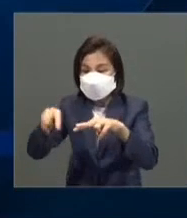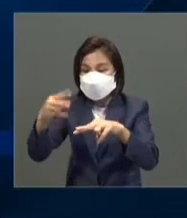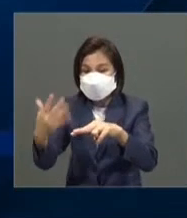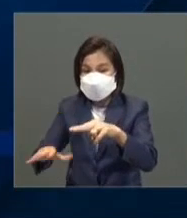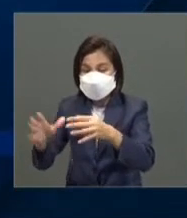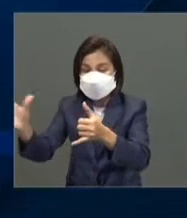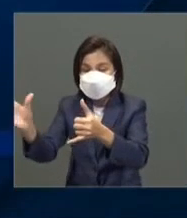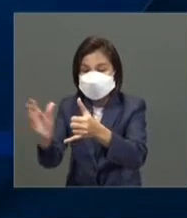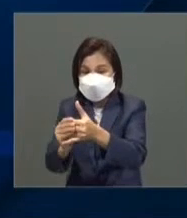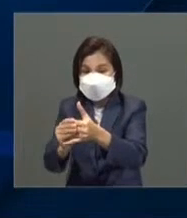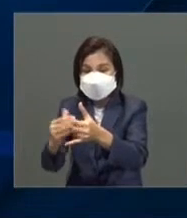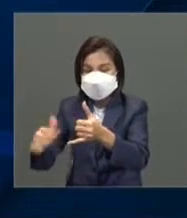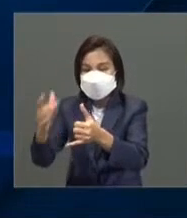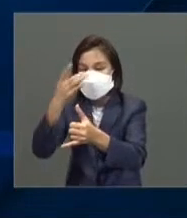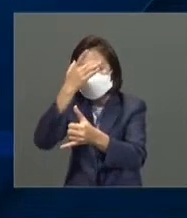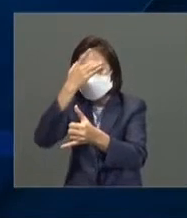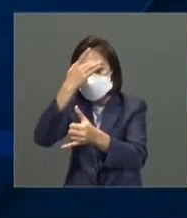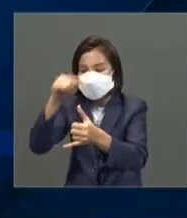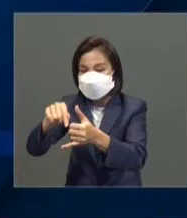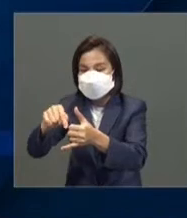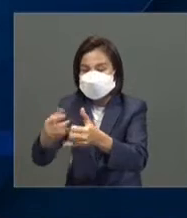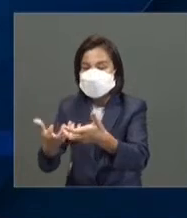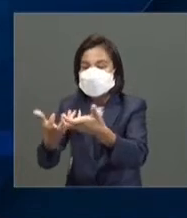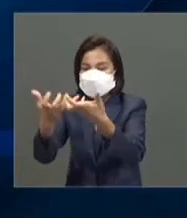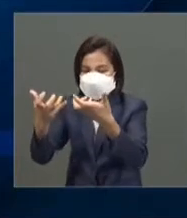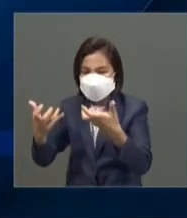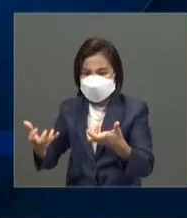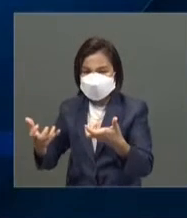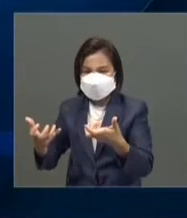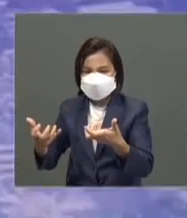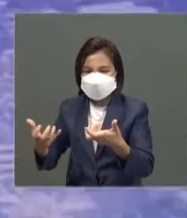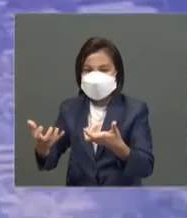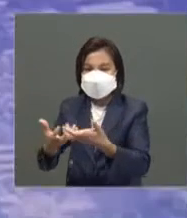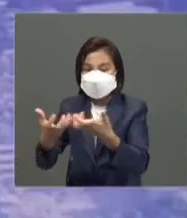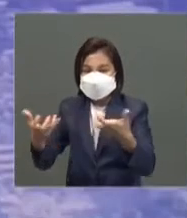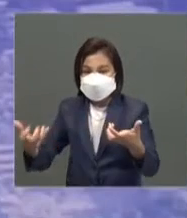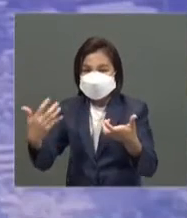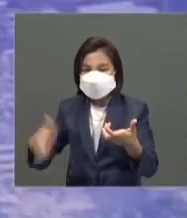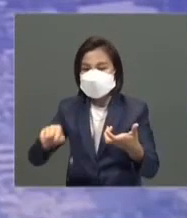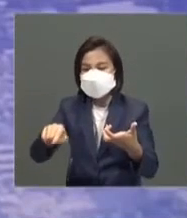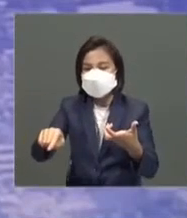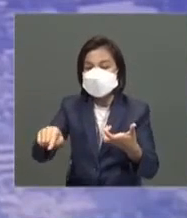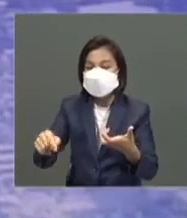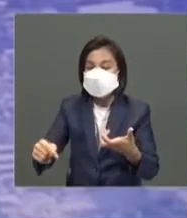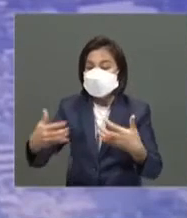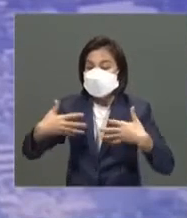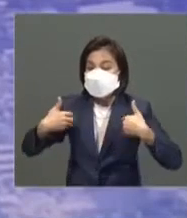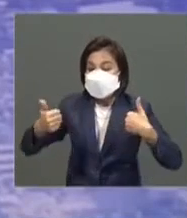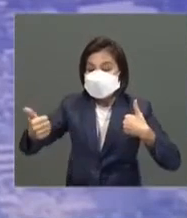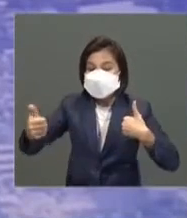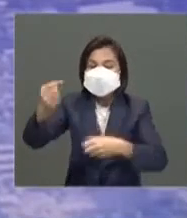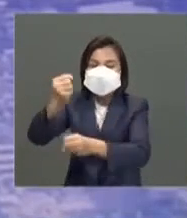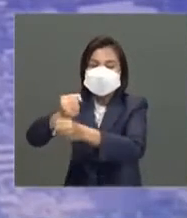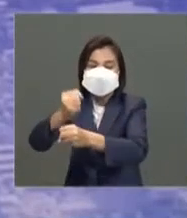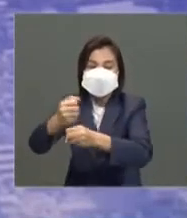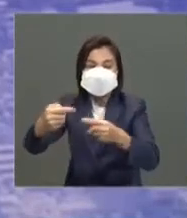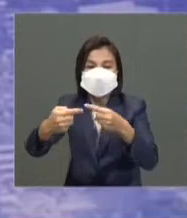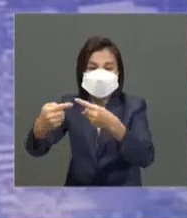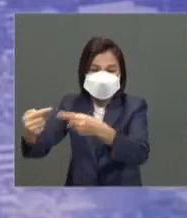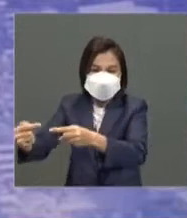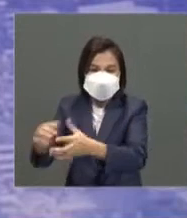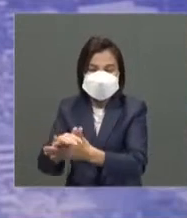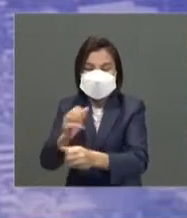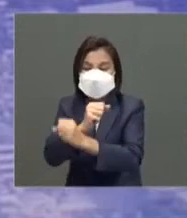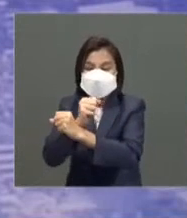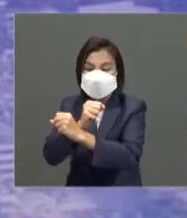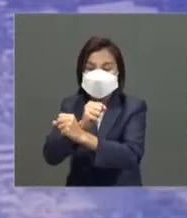ครื่องจักรก็ทำงานไปคนที่ยังปกติทำงานไปแต่ว่าต้องเป็นการซีลดีๆไม่ให้คนที่ปกติต้องป่วย